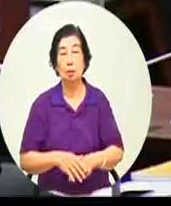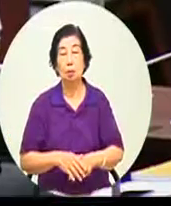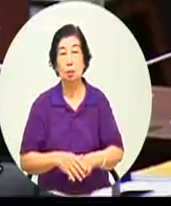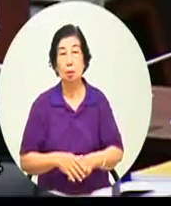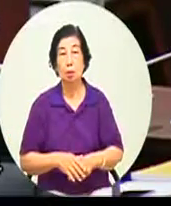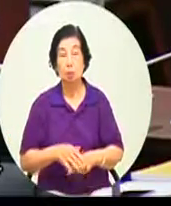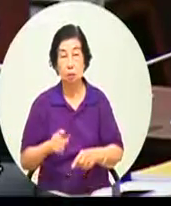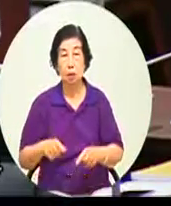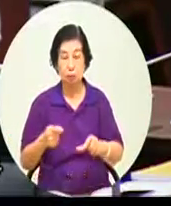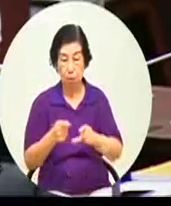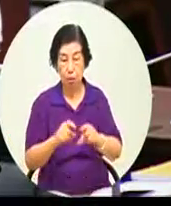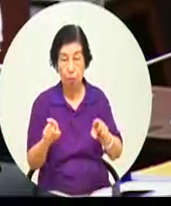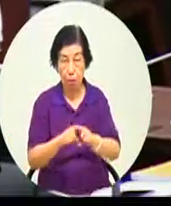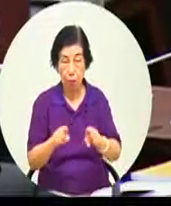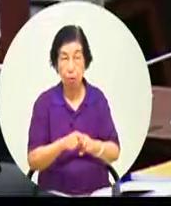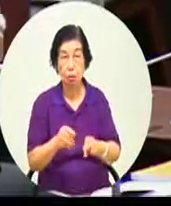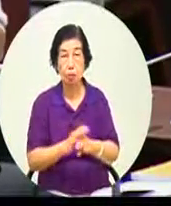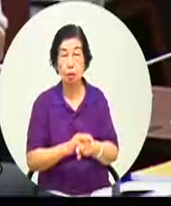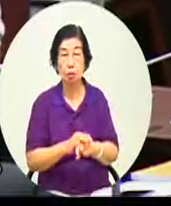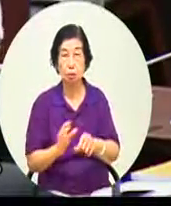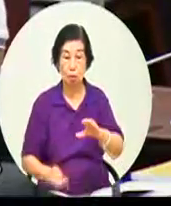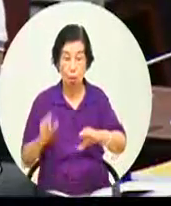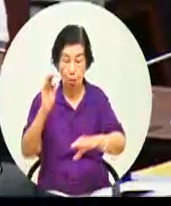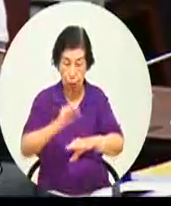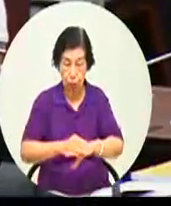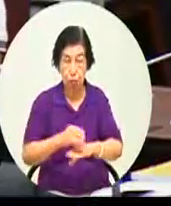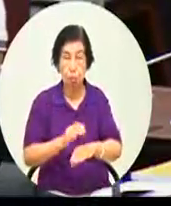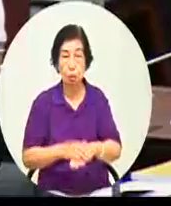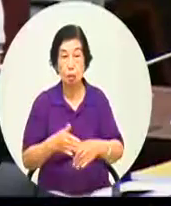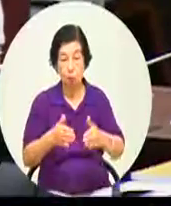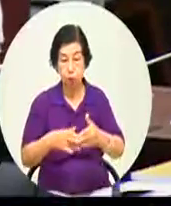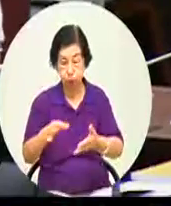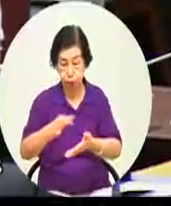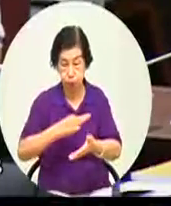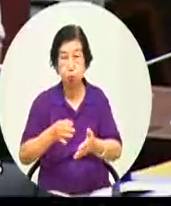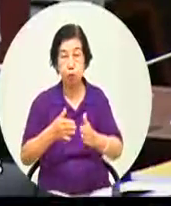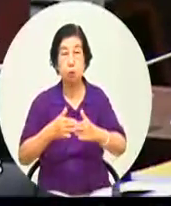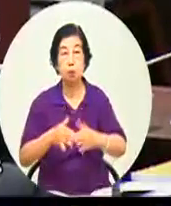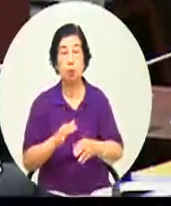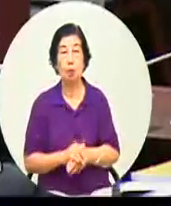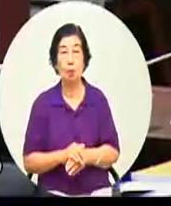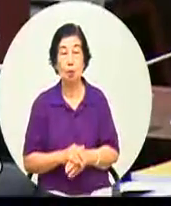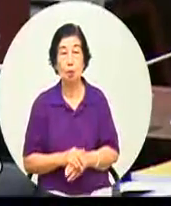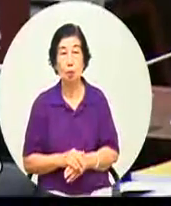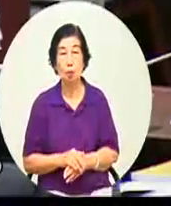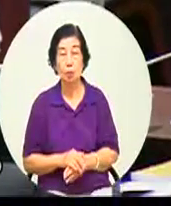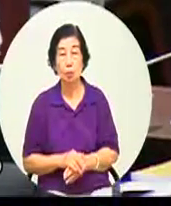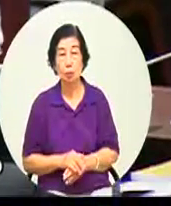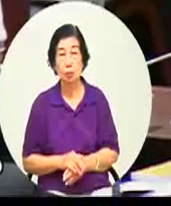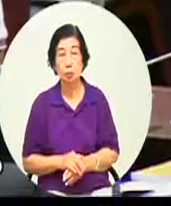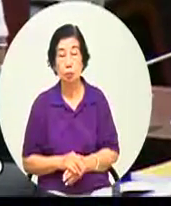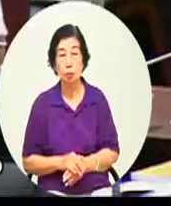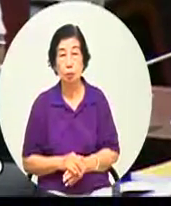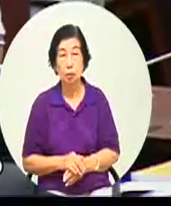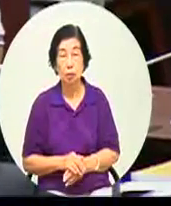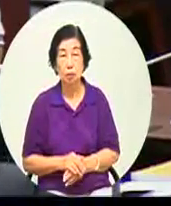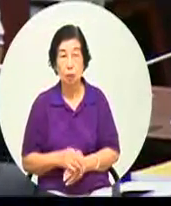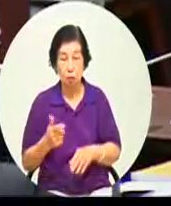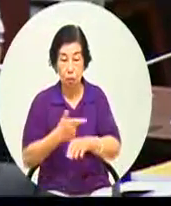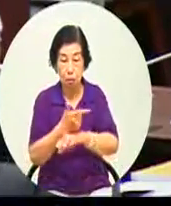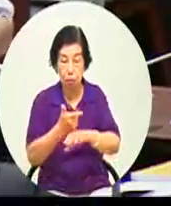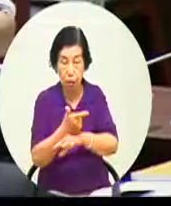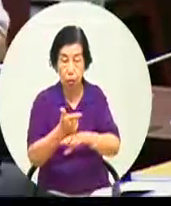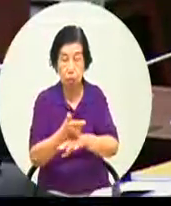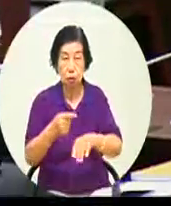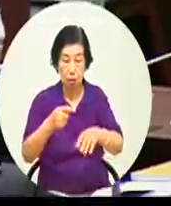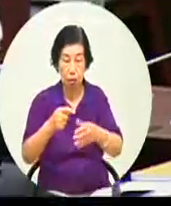做公平，使用者付费嘛，恁就甲先收钱。啊，阁有收钱吼，卖讲你六点钟一次。你